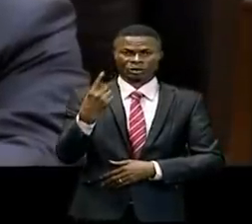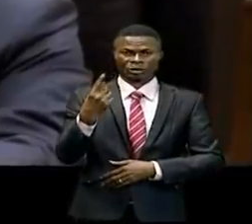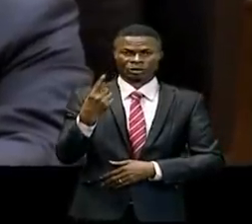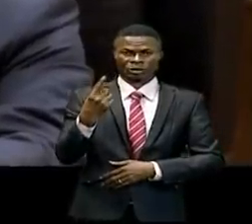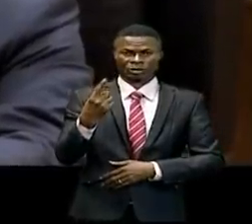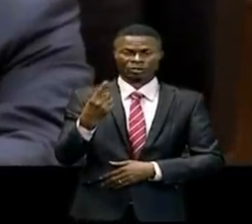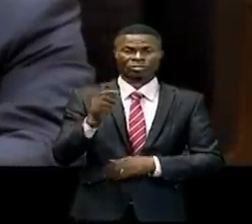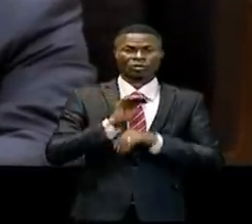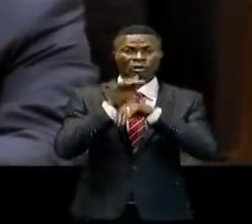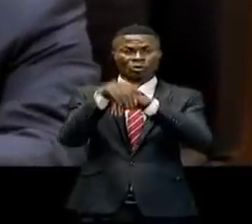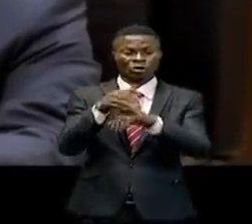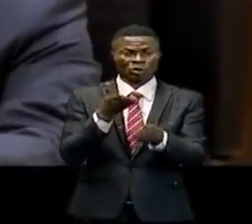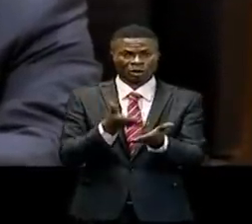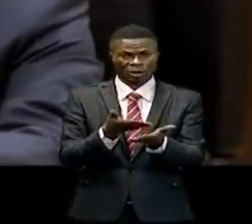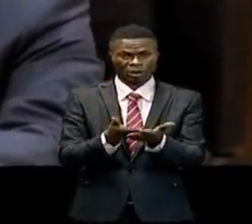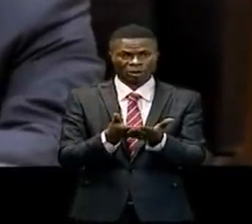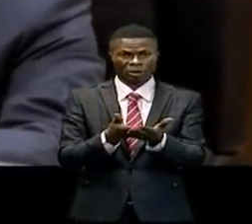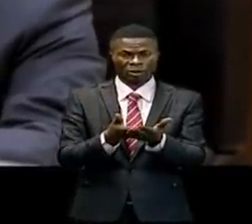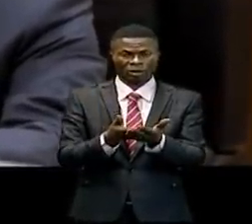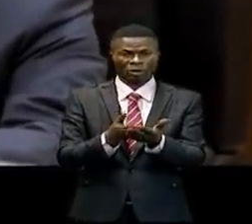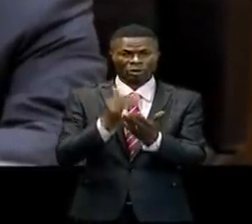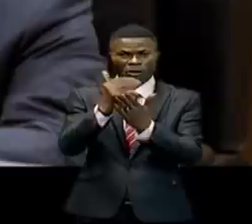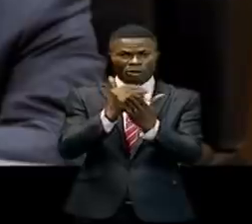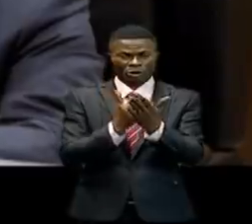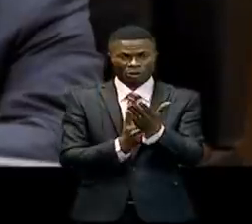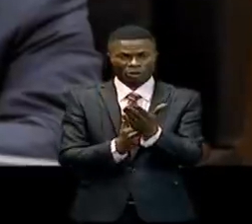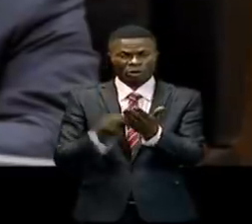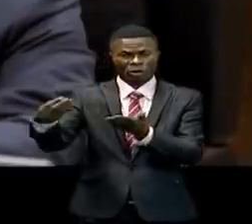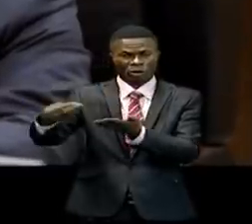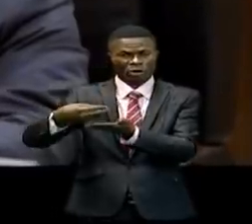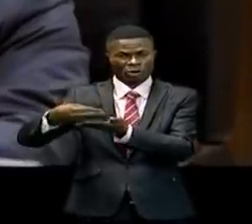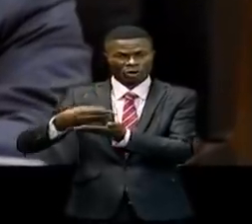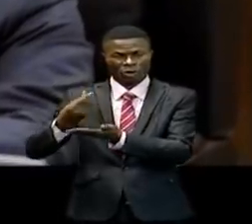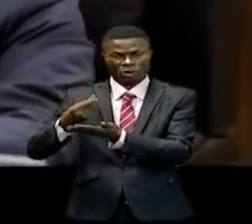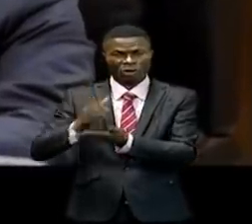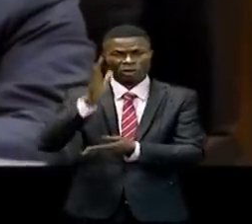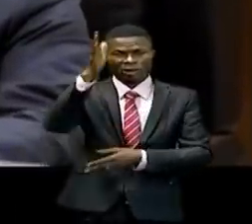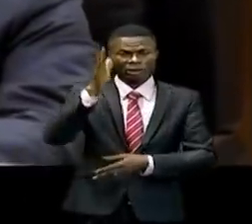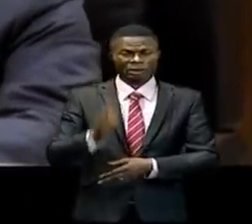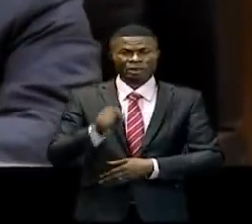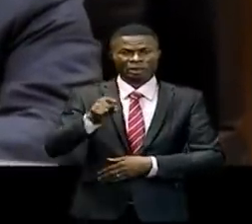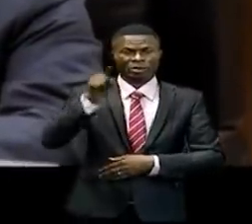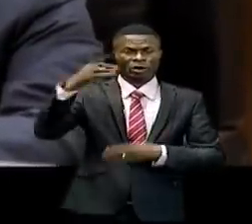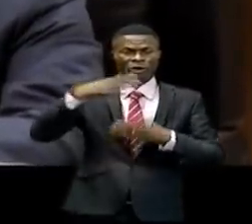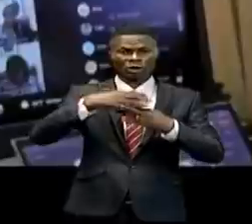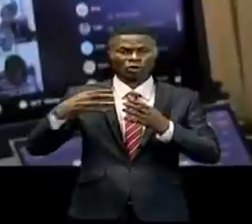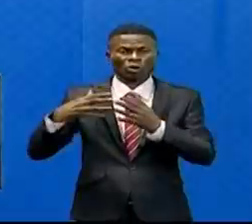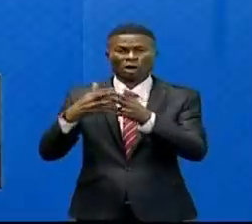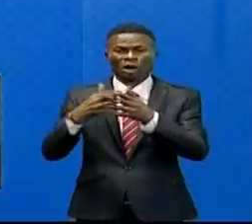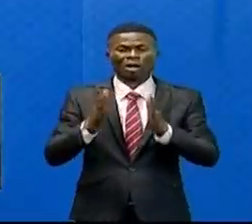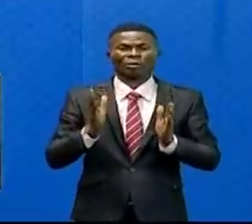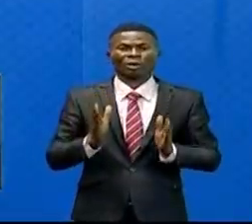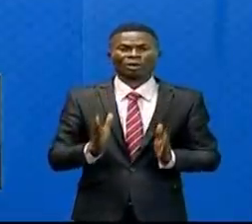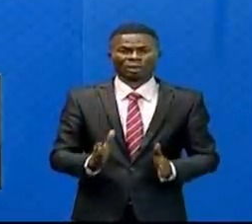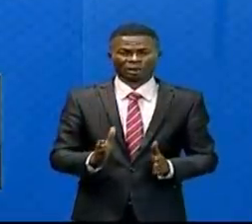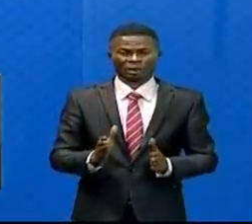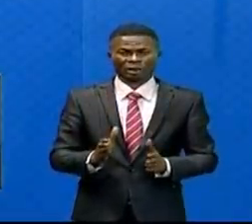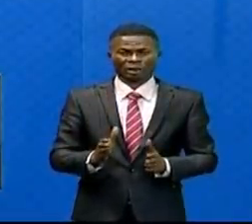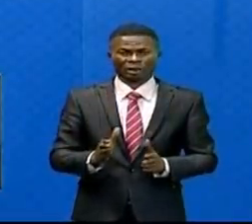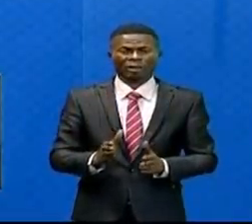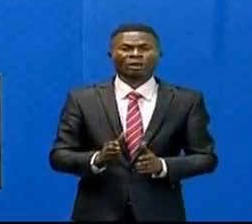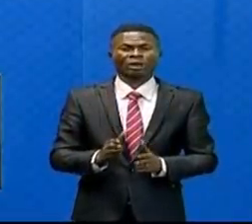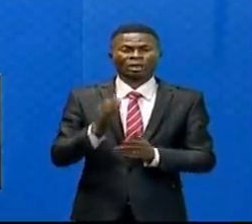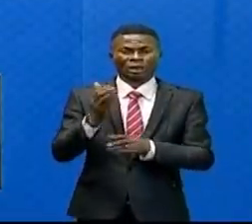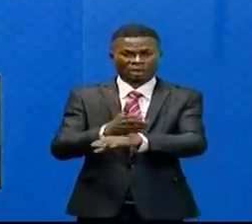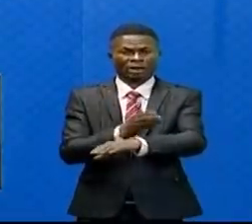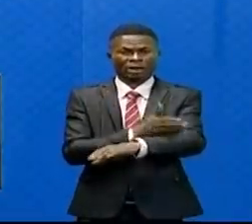2021-2031. De cet engagement découle une mobilisation des fonds à hauteur de 500 millions de dollars américains. Il s'est réjoui de cette avancée